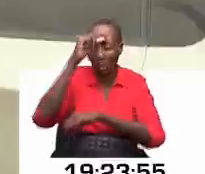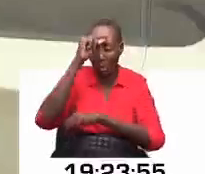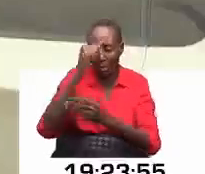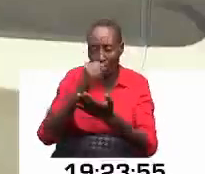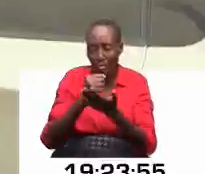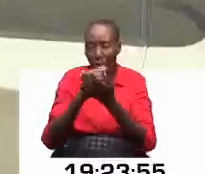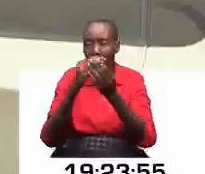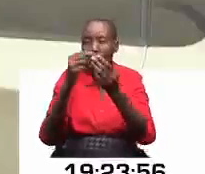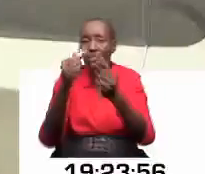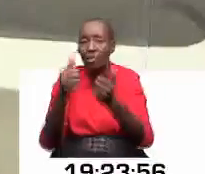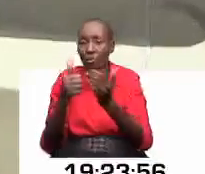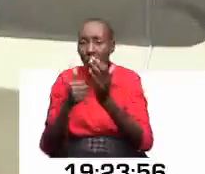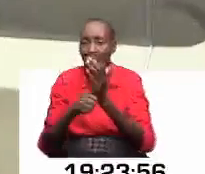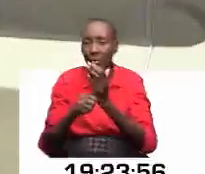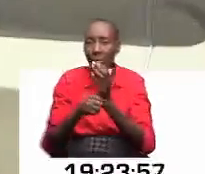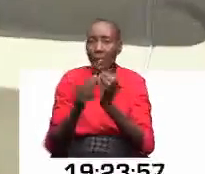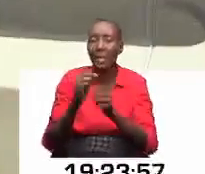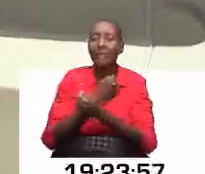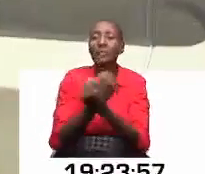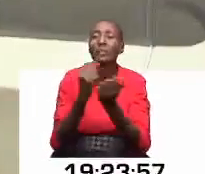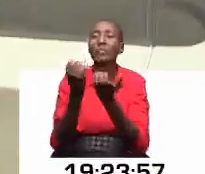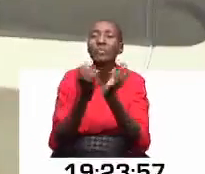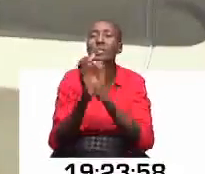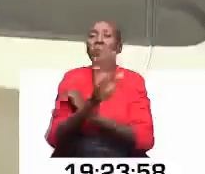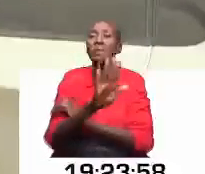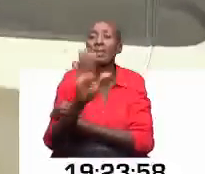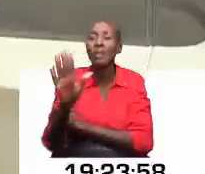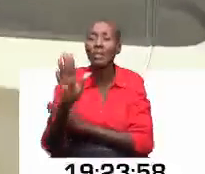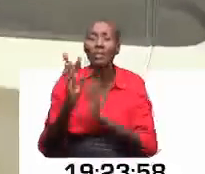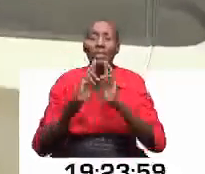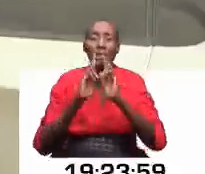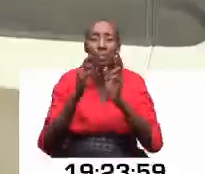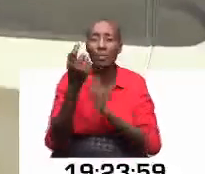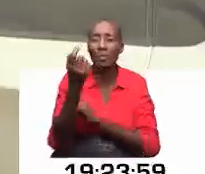waweze kunusuru biashara zao. Daniel Dembede, TV47, County ya Kisumu.